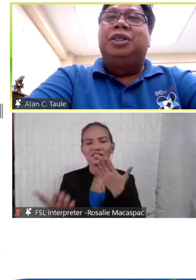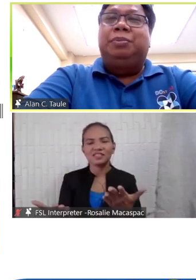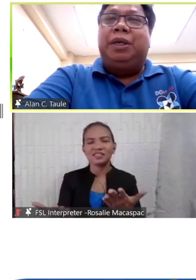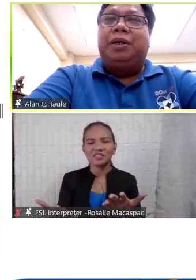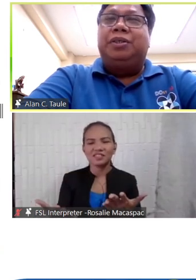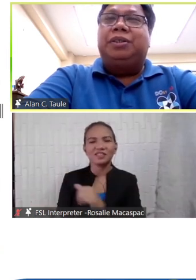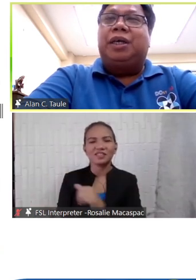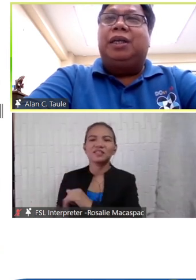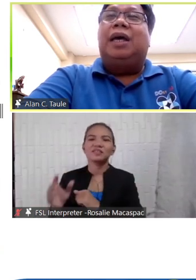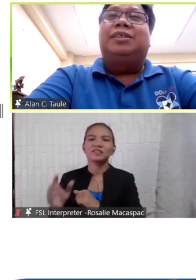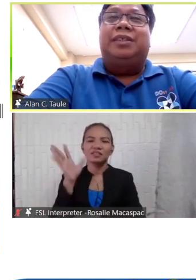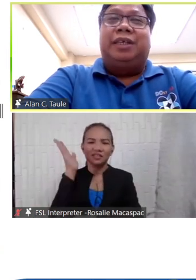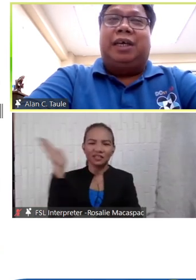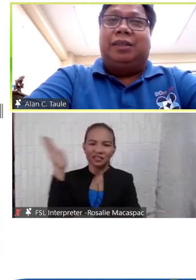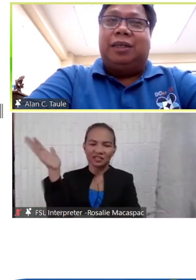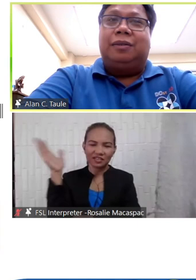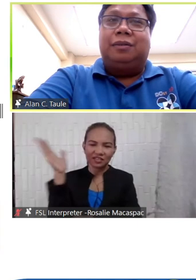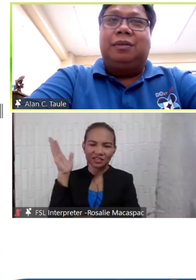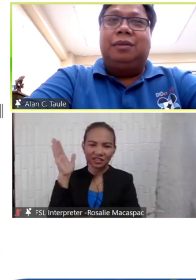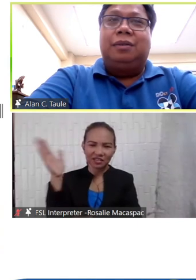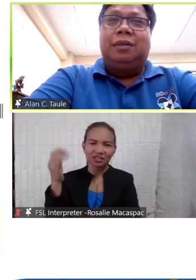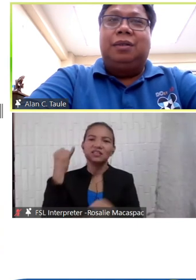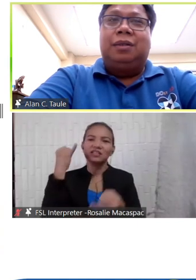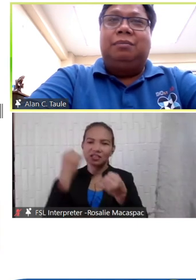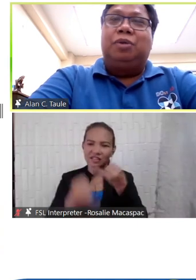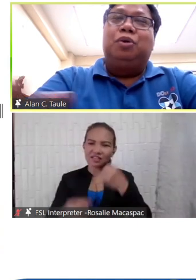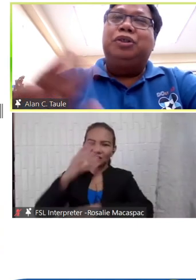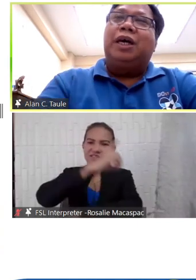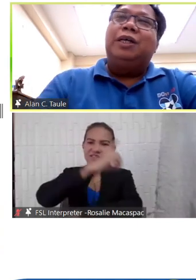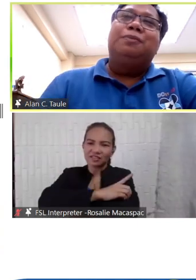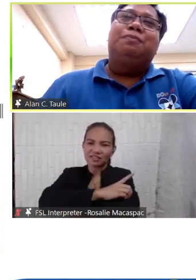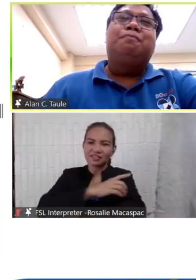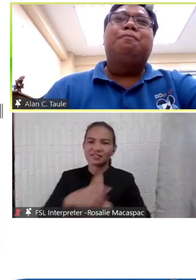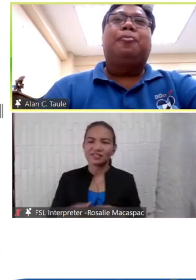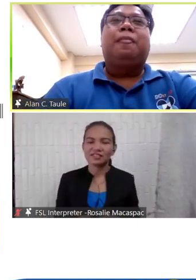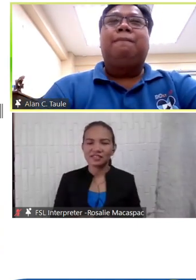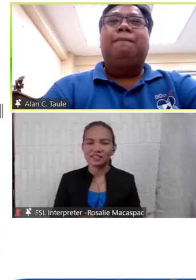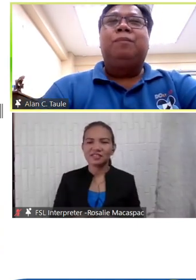resource speakers sa last day natin. Pero bukod